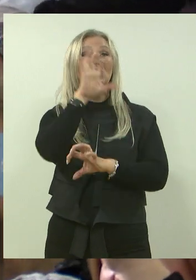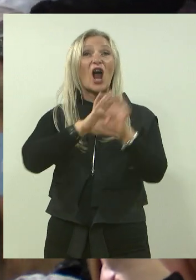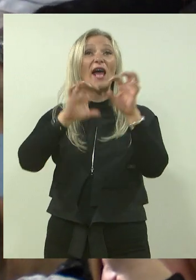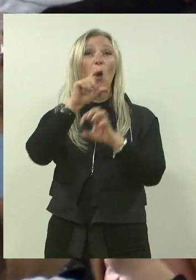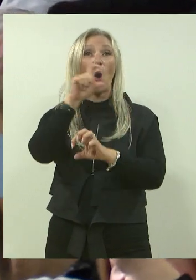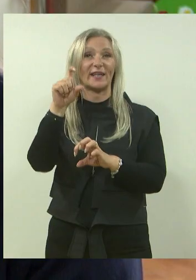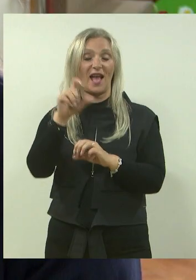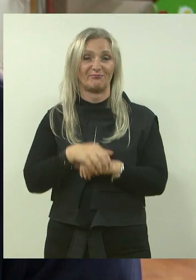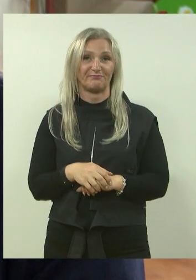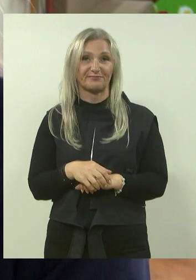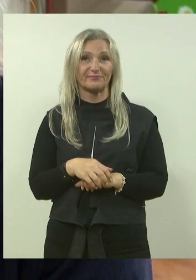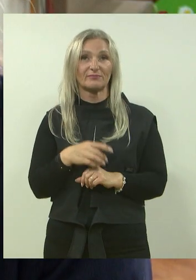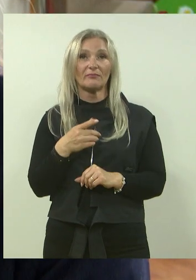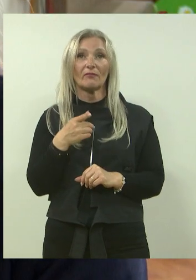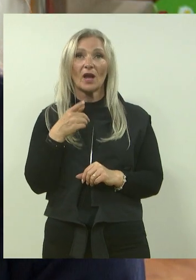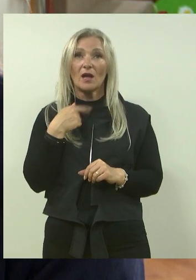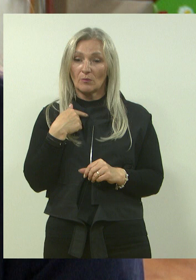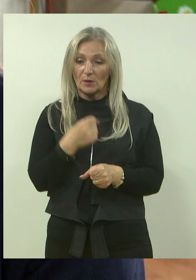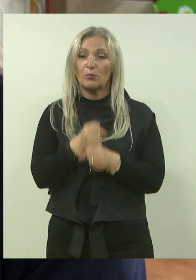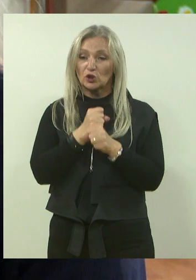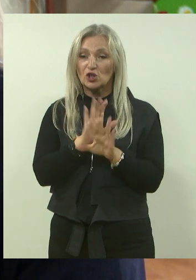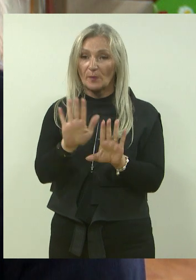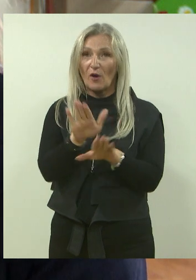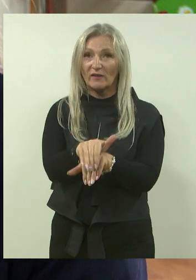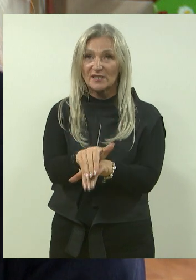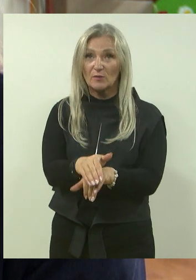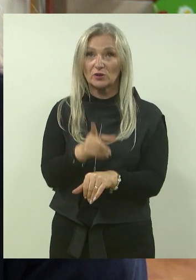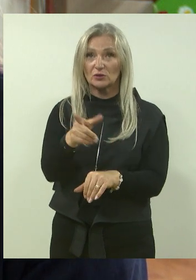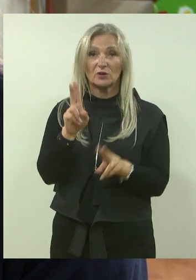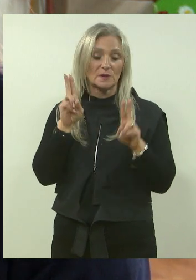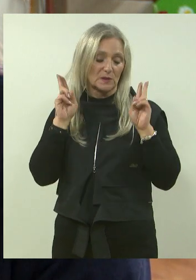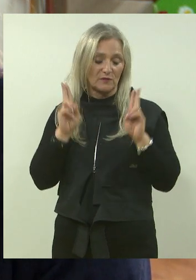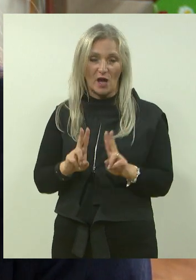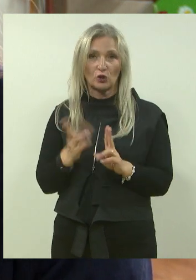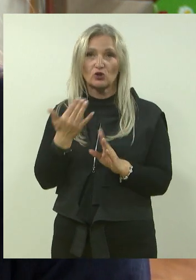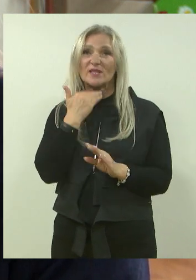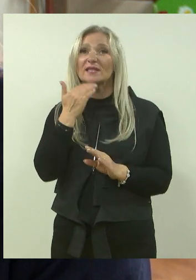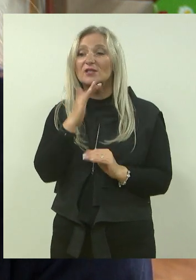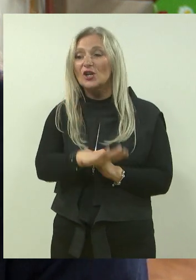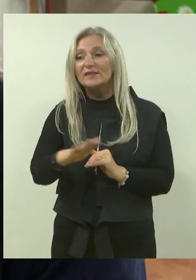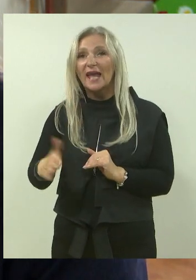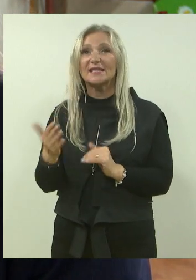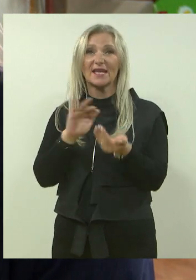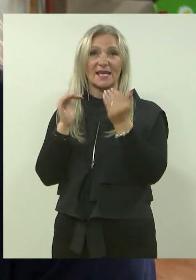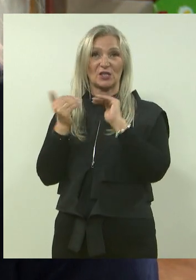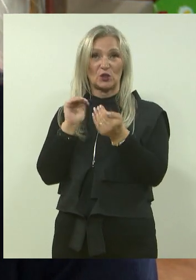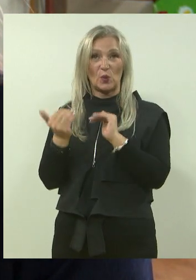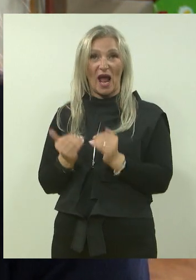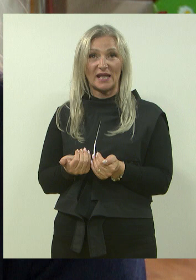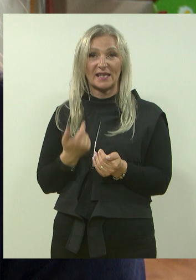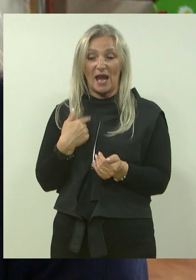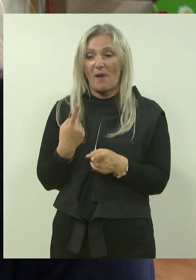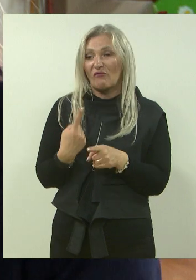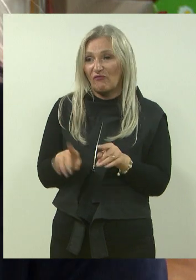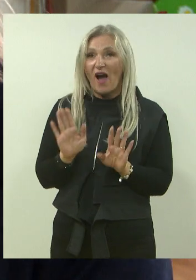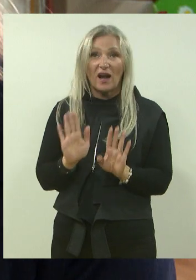zato stvarno podržavamo ovakve smotre, jer su stvarno, što se tiče i djece i suradnje, fali nam